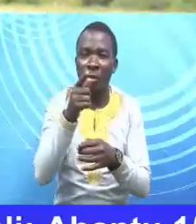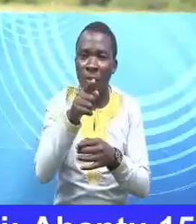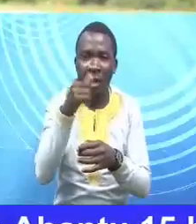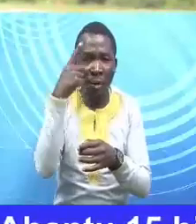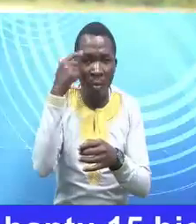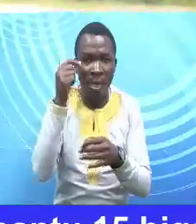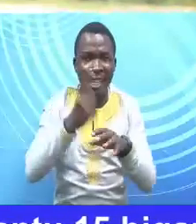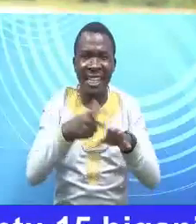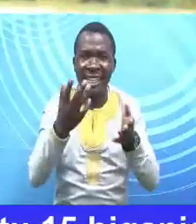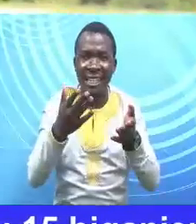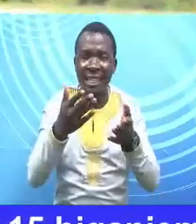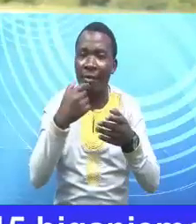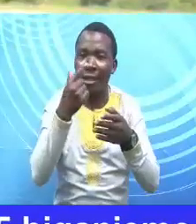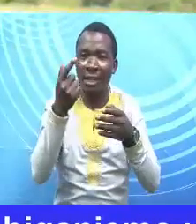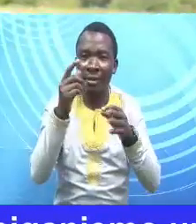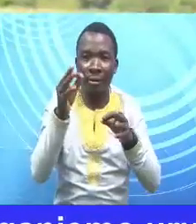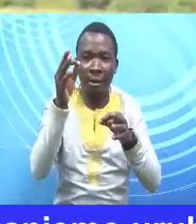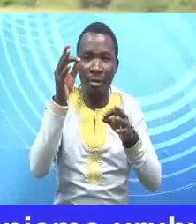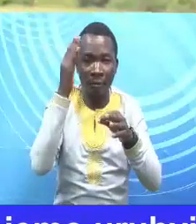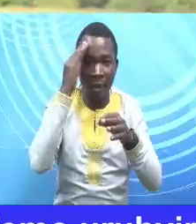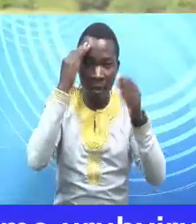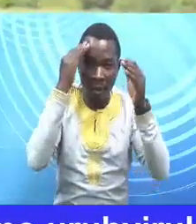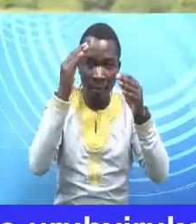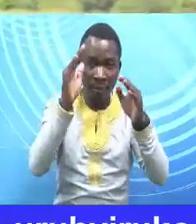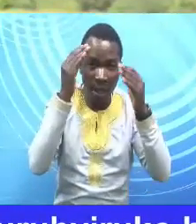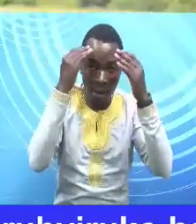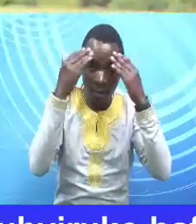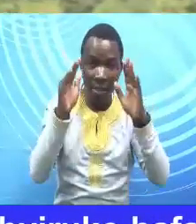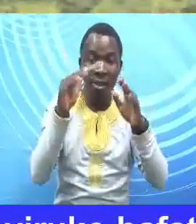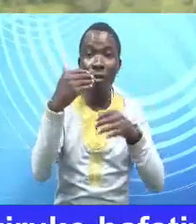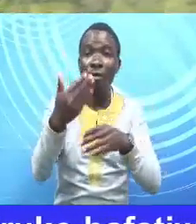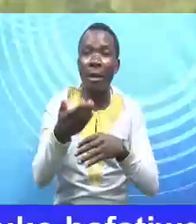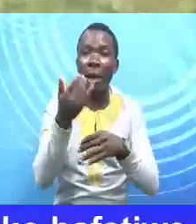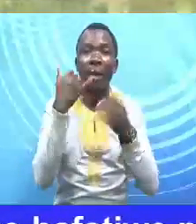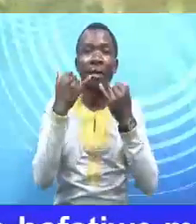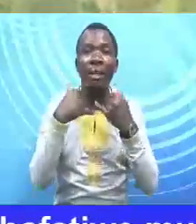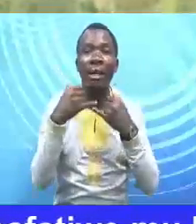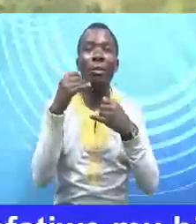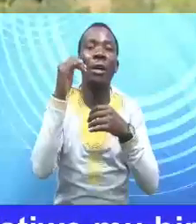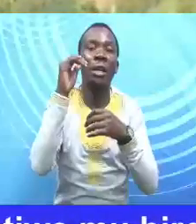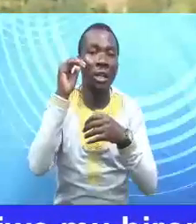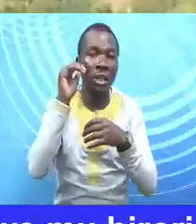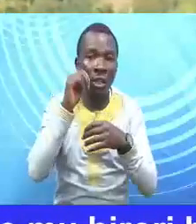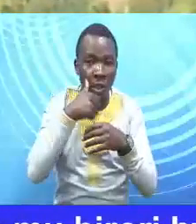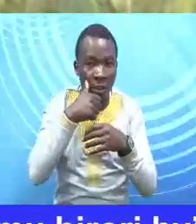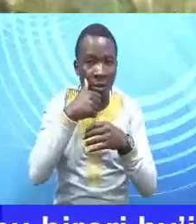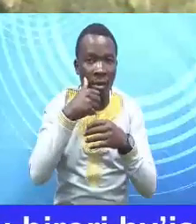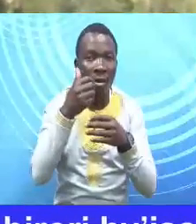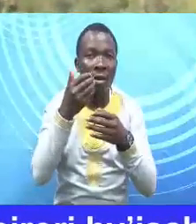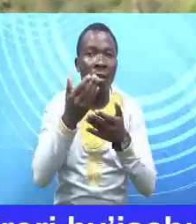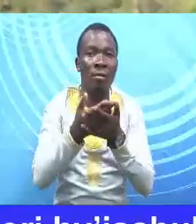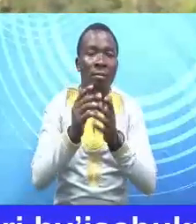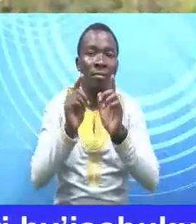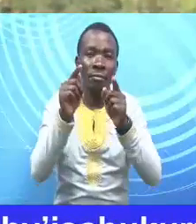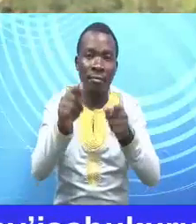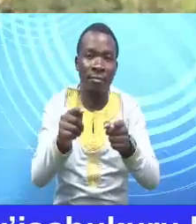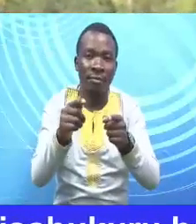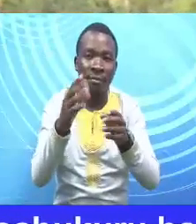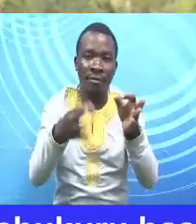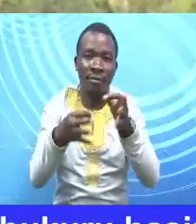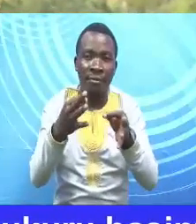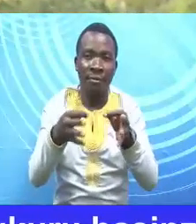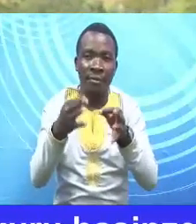ntago nabimenye. Ati ejo barandeze nyine itabye ndere y'amazimpaka. Claude arongera araduhamagara kuko twari tumaze kuba itsinda